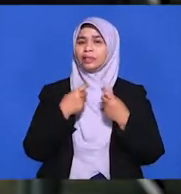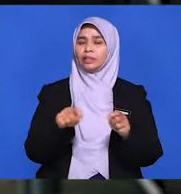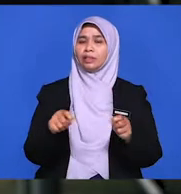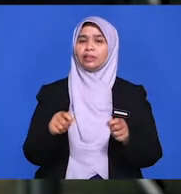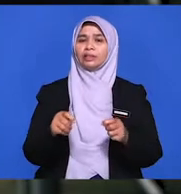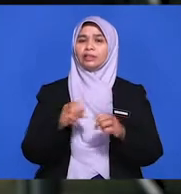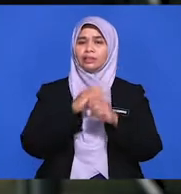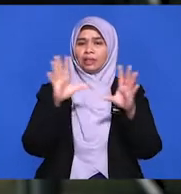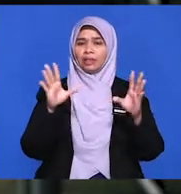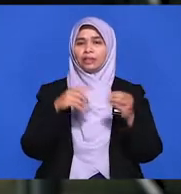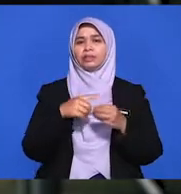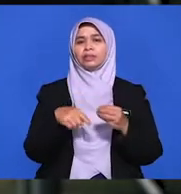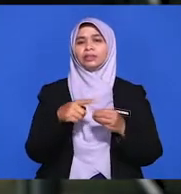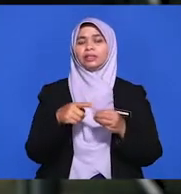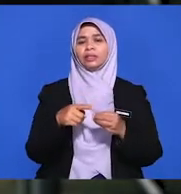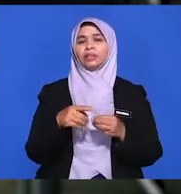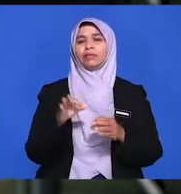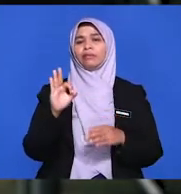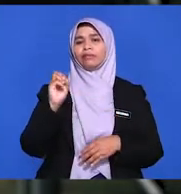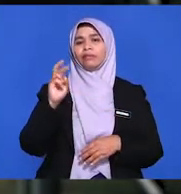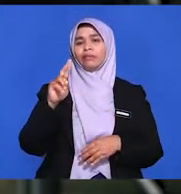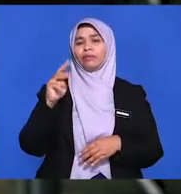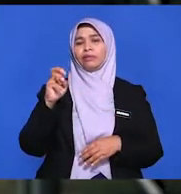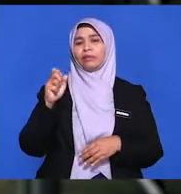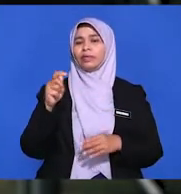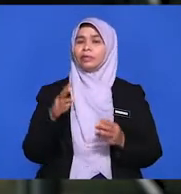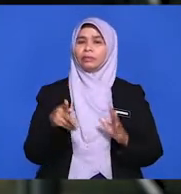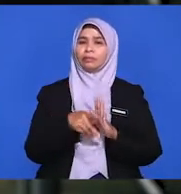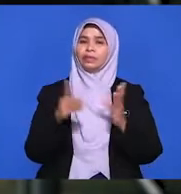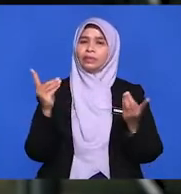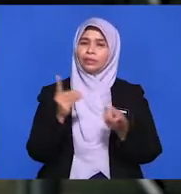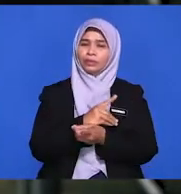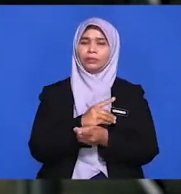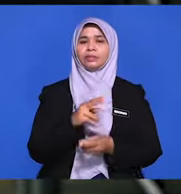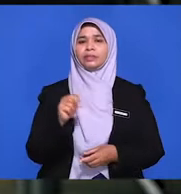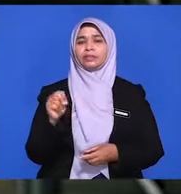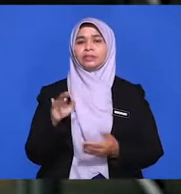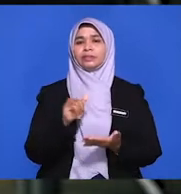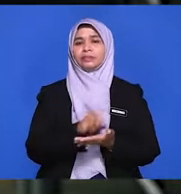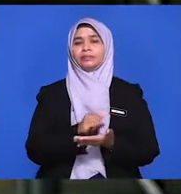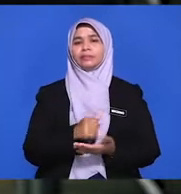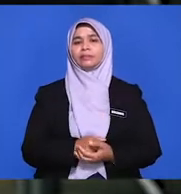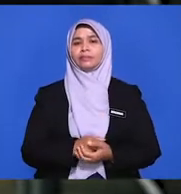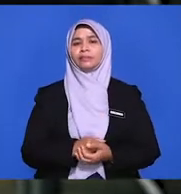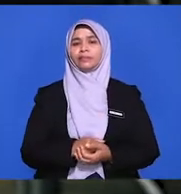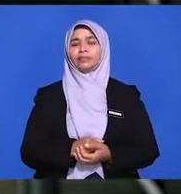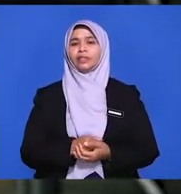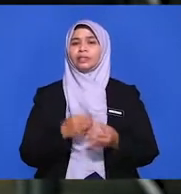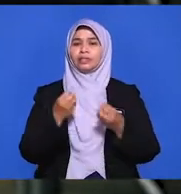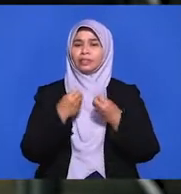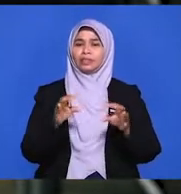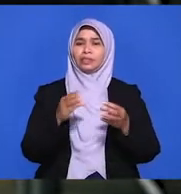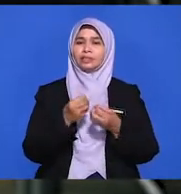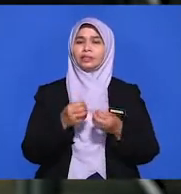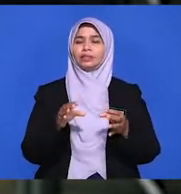jelas mengenai format pendokumentasian. setelah selesai menyiapkan reka